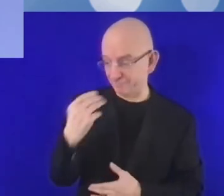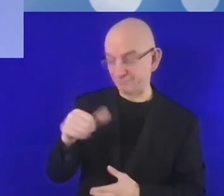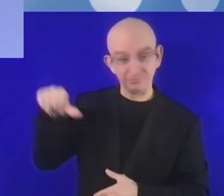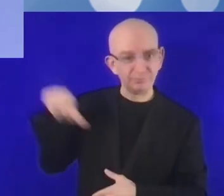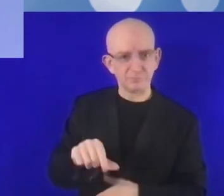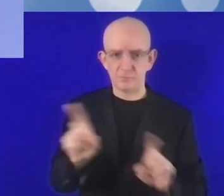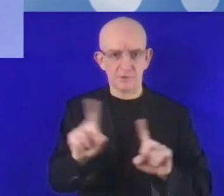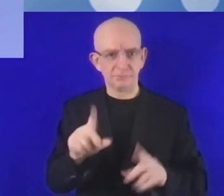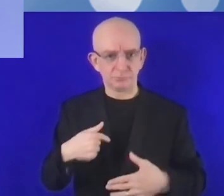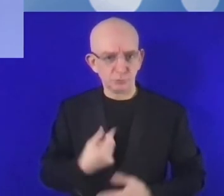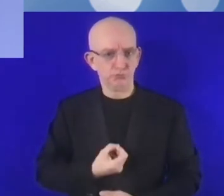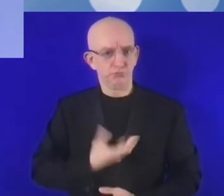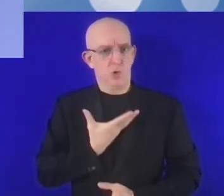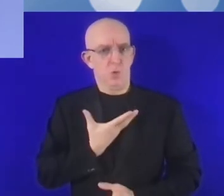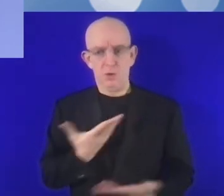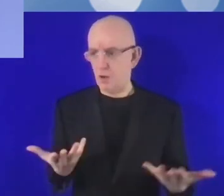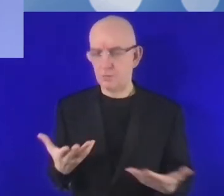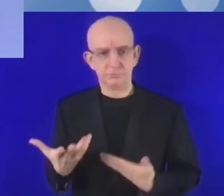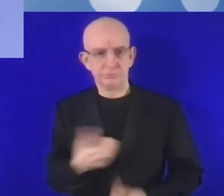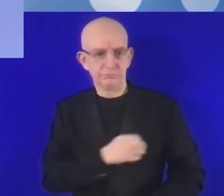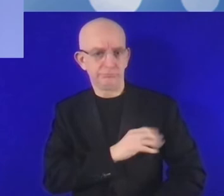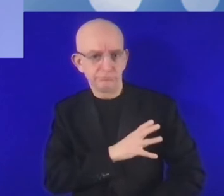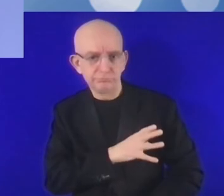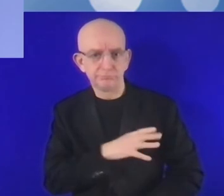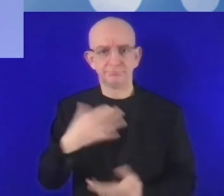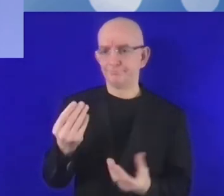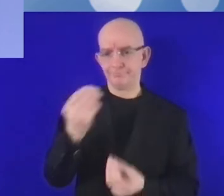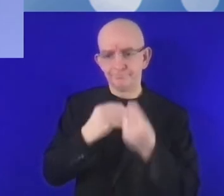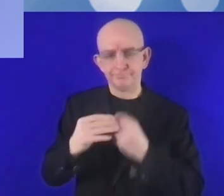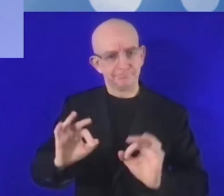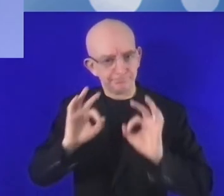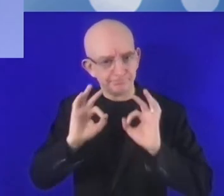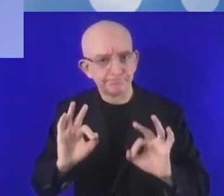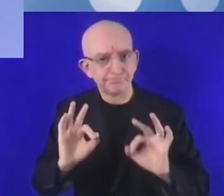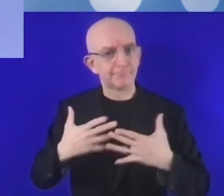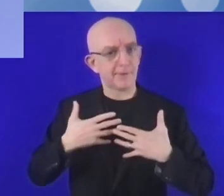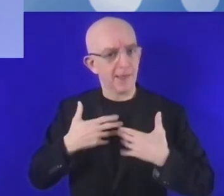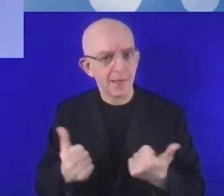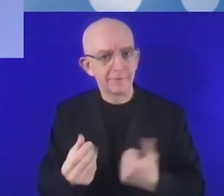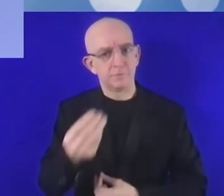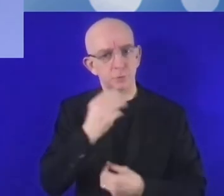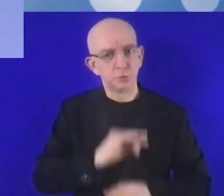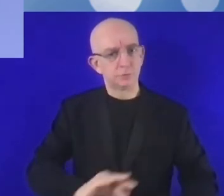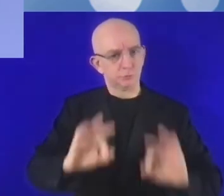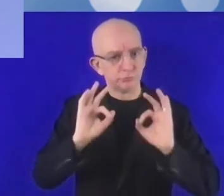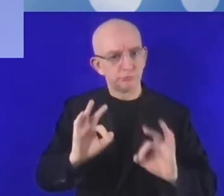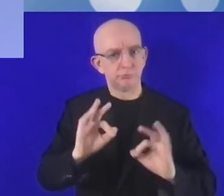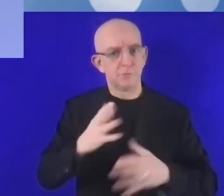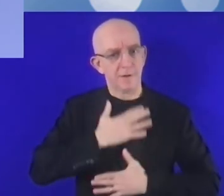et inversement. Personne n'aime la malbouffe, à part les enfants de 7 ans, mais ça passe normalement avec l'âge. Eh bien, vous